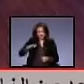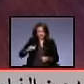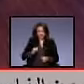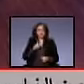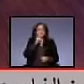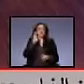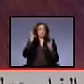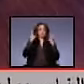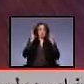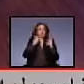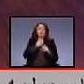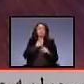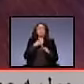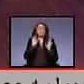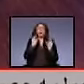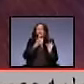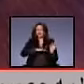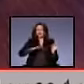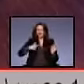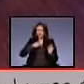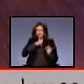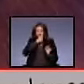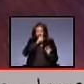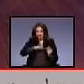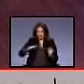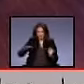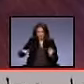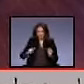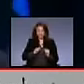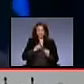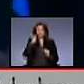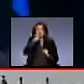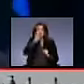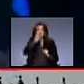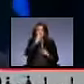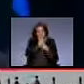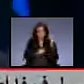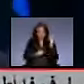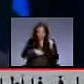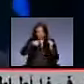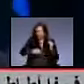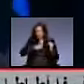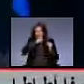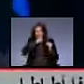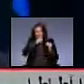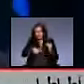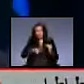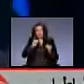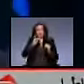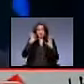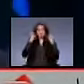هستيريا احفاد يعني انت عارف فعلا كان دايما يقول لك واحنا صغيرين يقول لك اعزم الولد ولد الولد. انا ما فهمتش ده غير لما